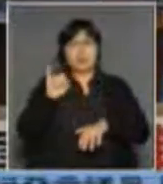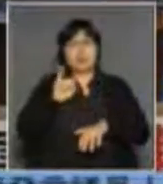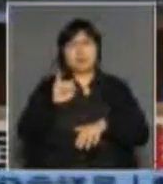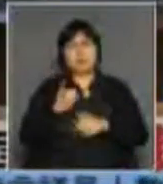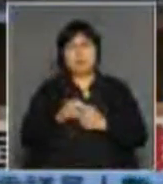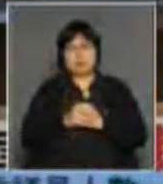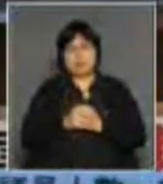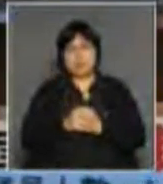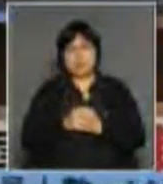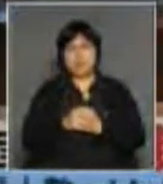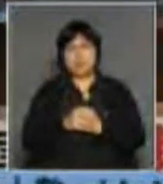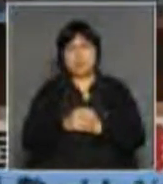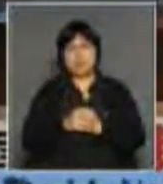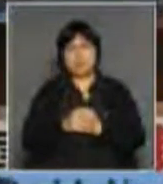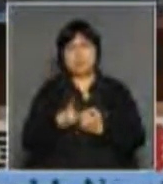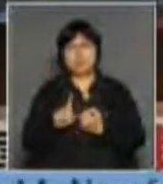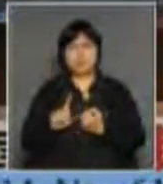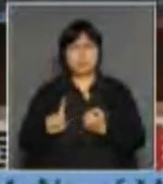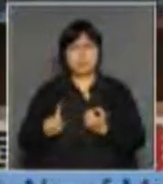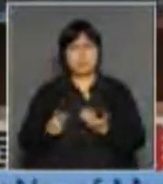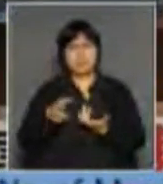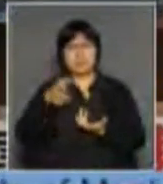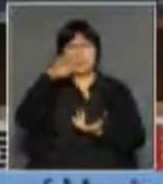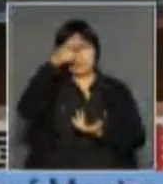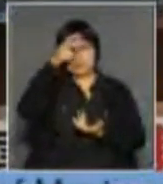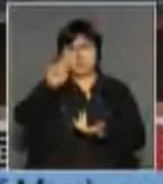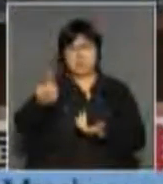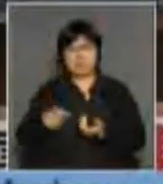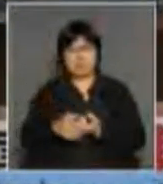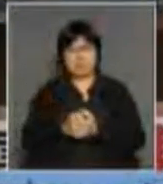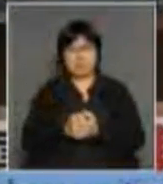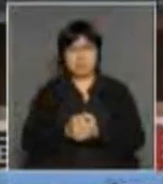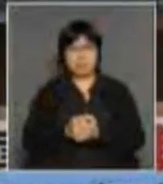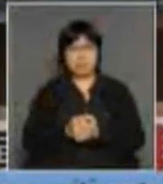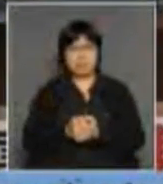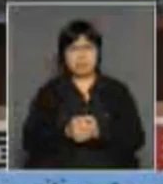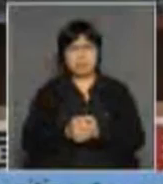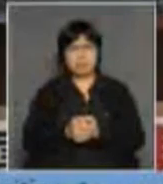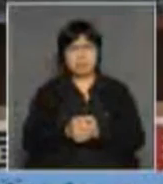something， 這是什麼官來的呢？嗱，主席